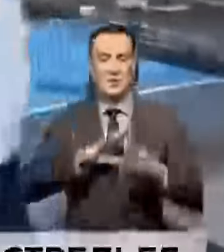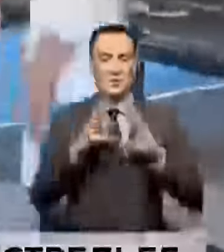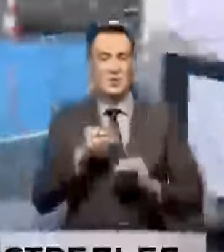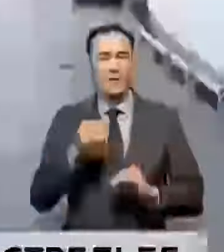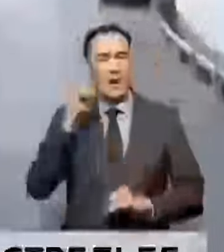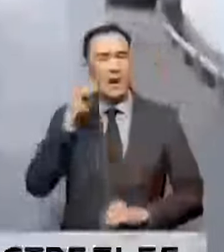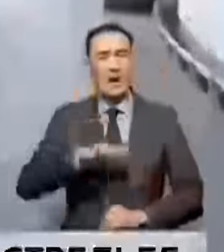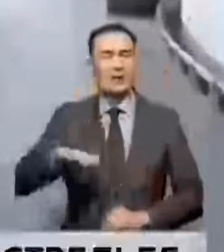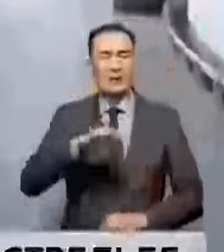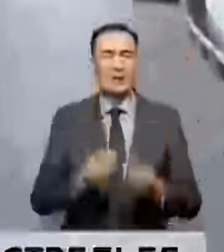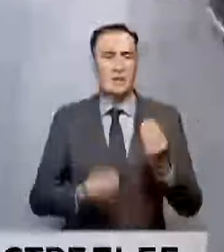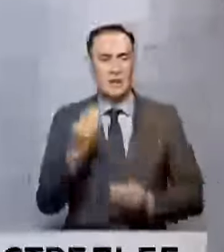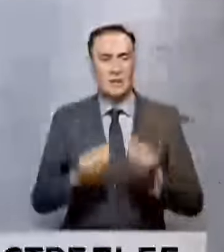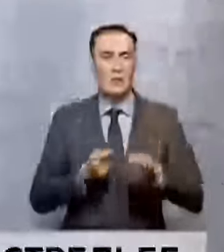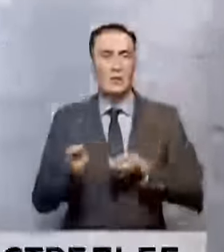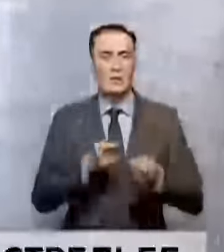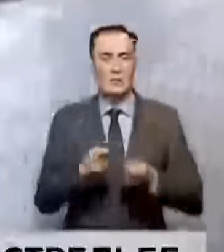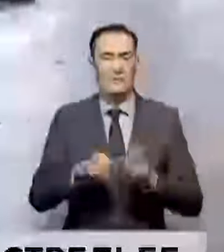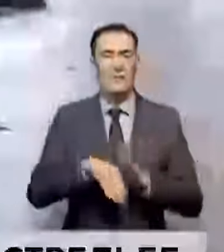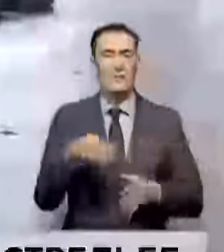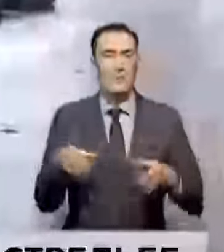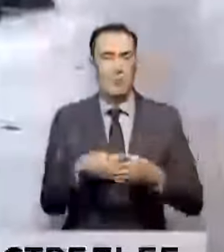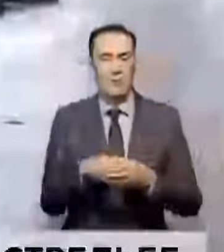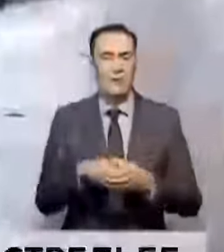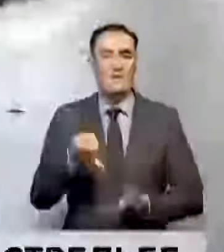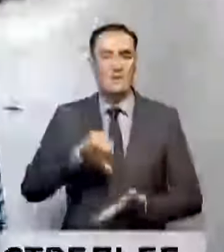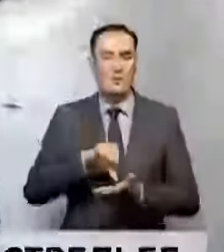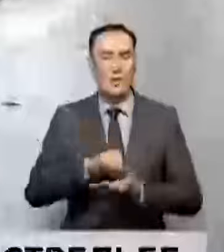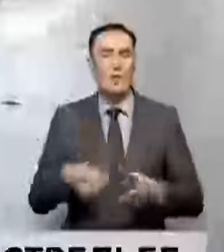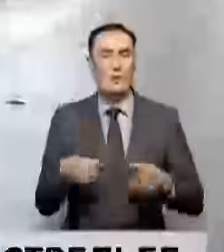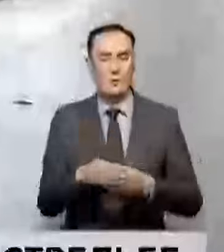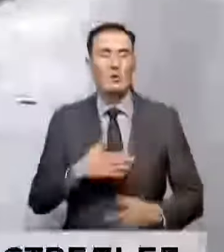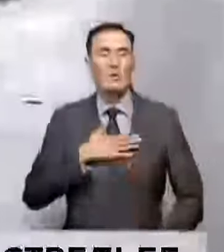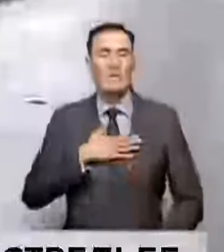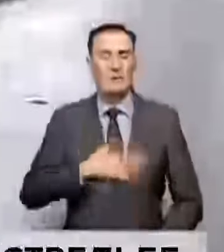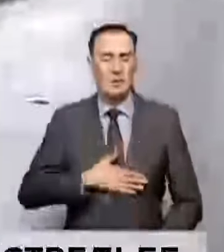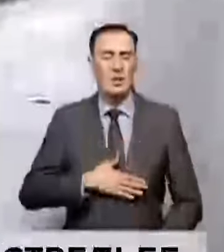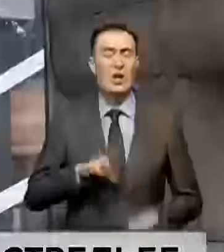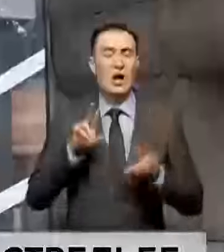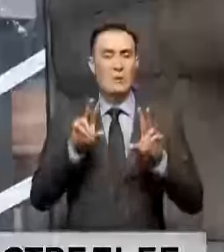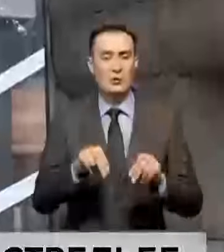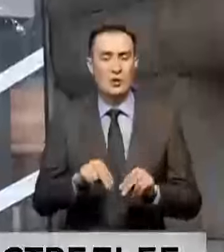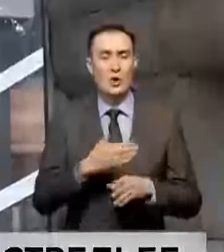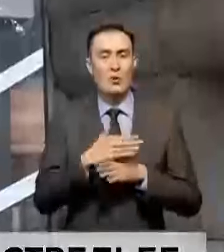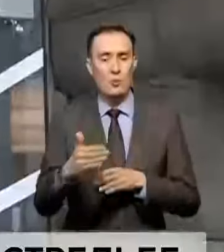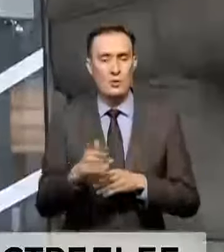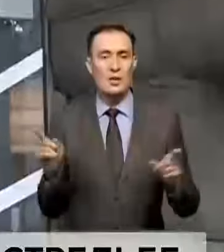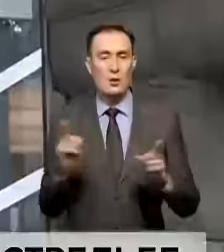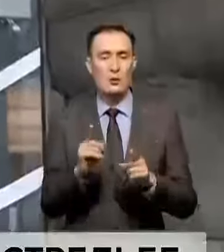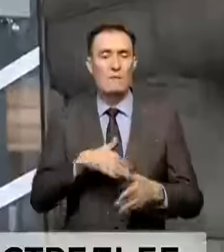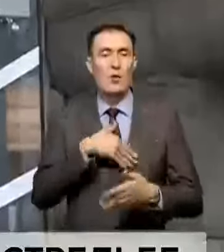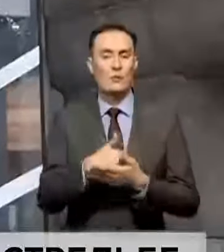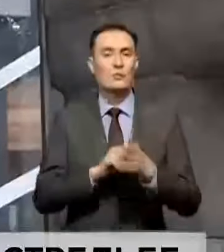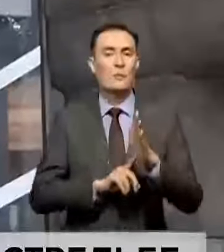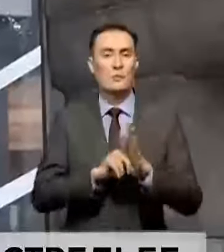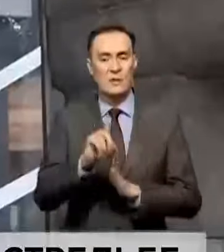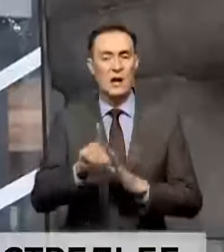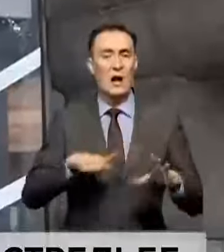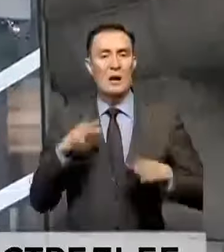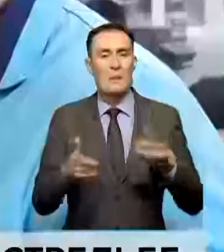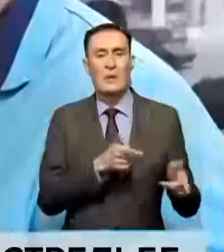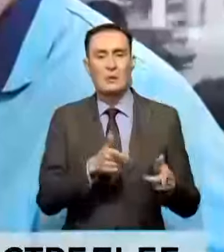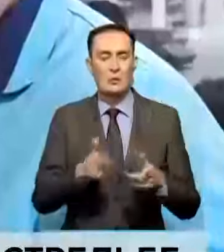на азиатских играх. В руководстве сборной выступлением команды удовлетворены и обещают после короткого отпуска приступить к